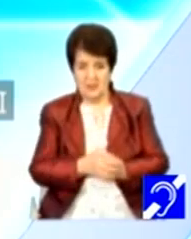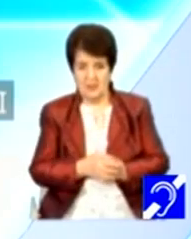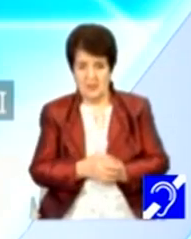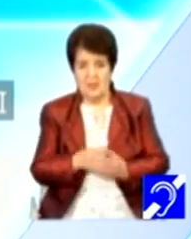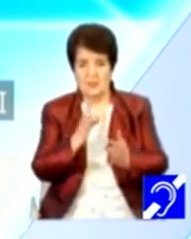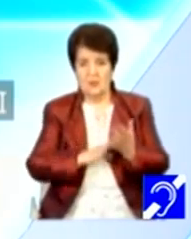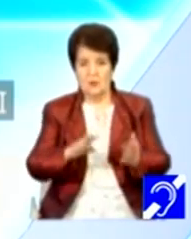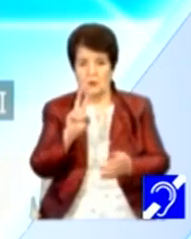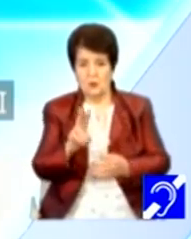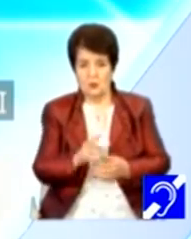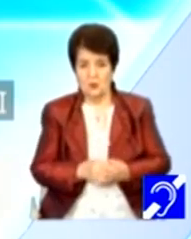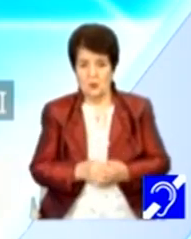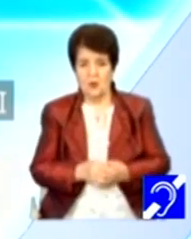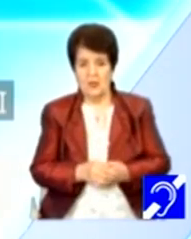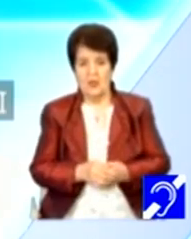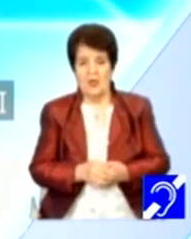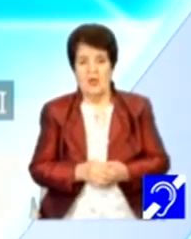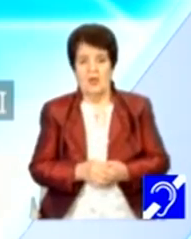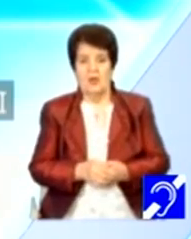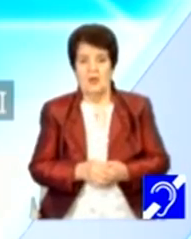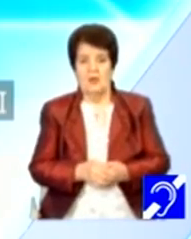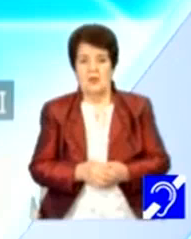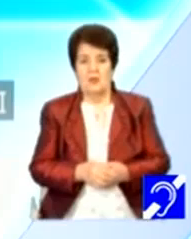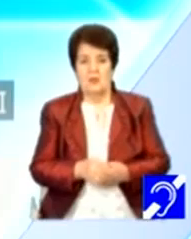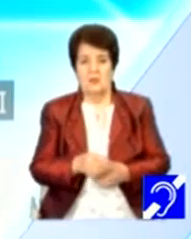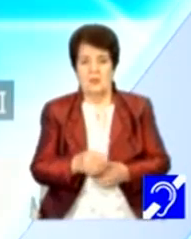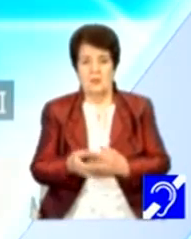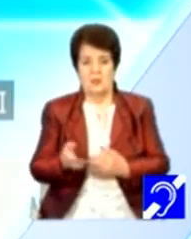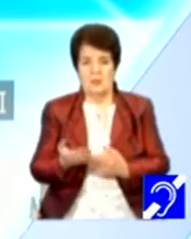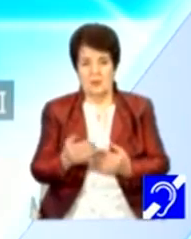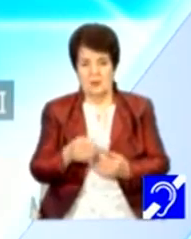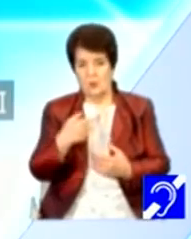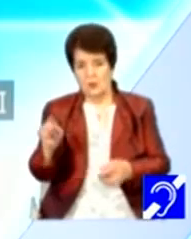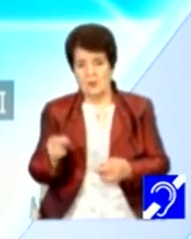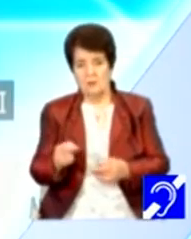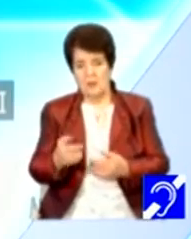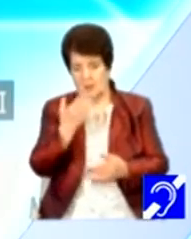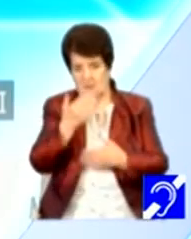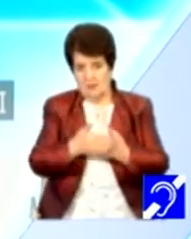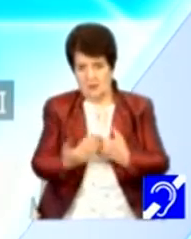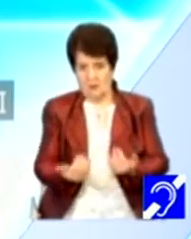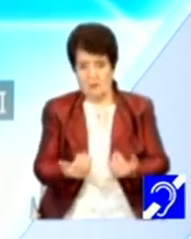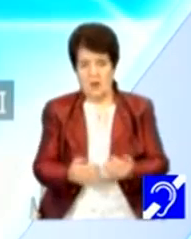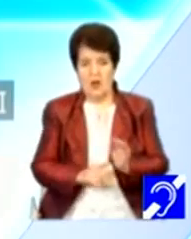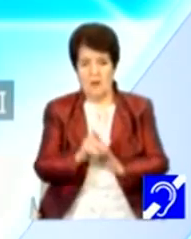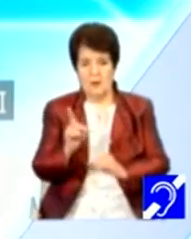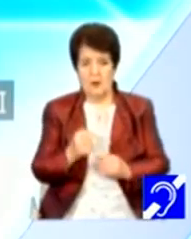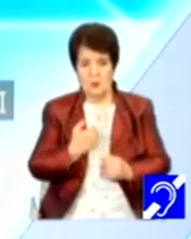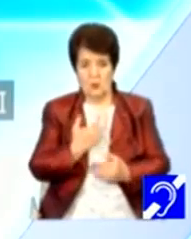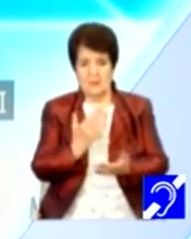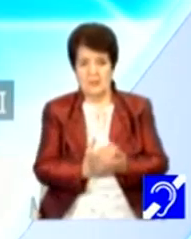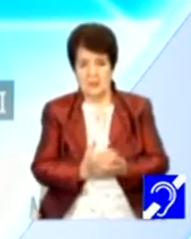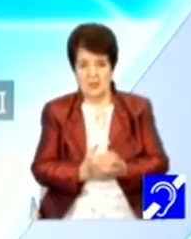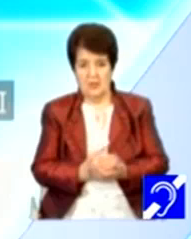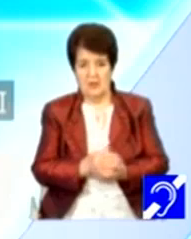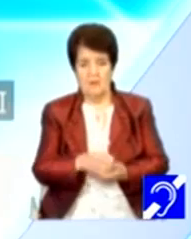de 92. Multe partide încă nici ulterior au apărut. Plus la toate. Dacă noi ne uităm pe segmentul,